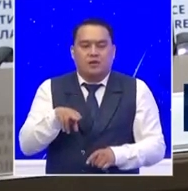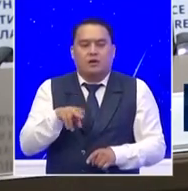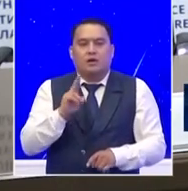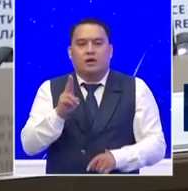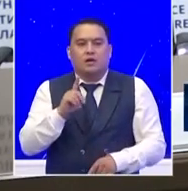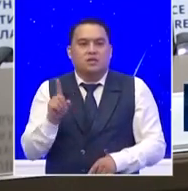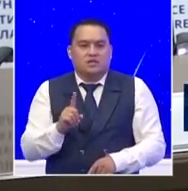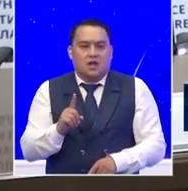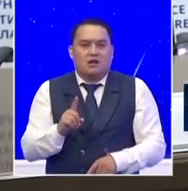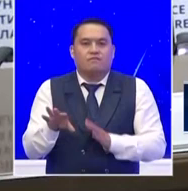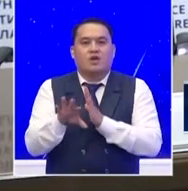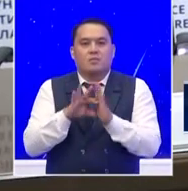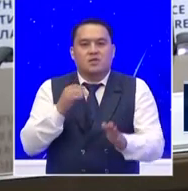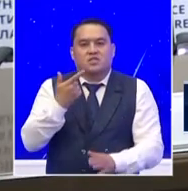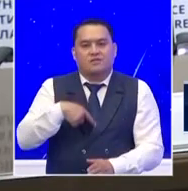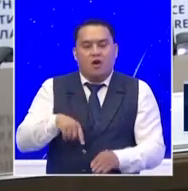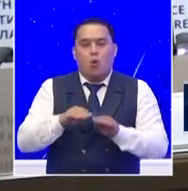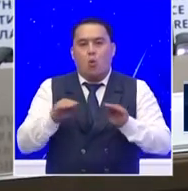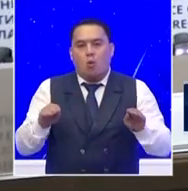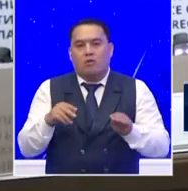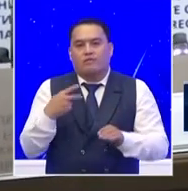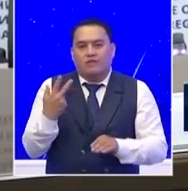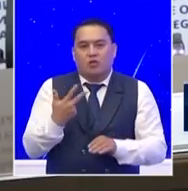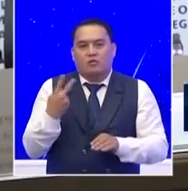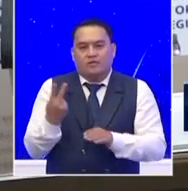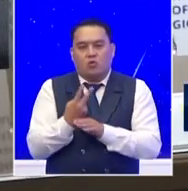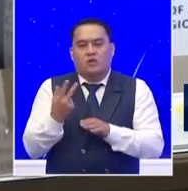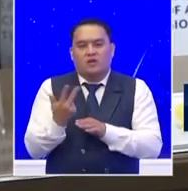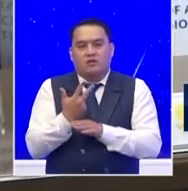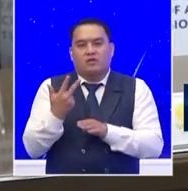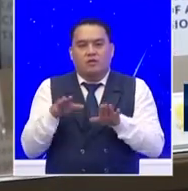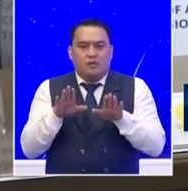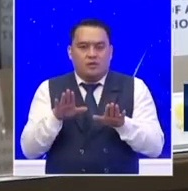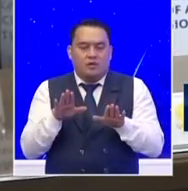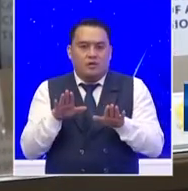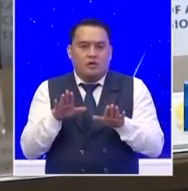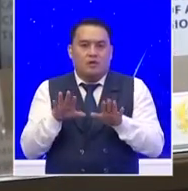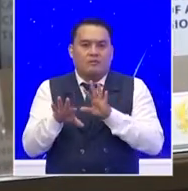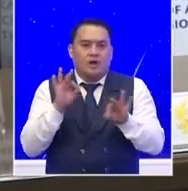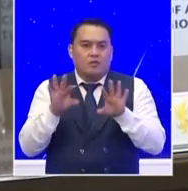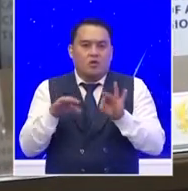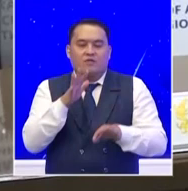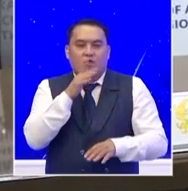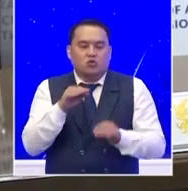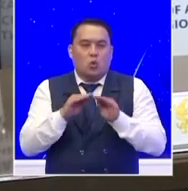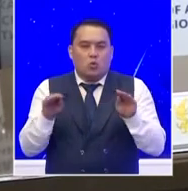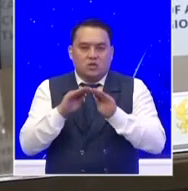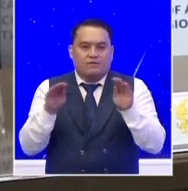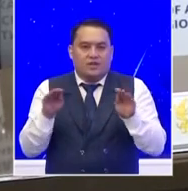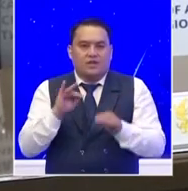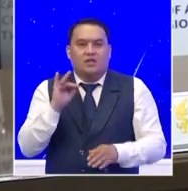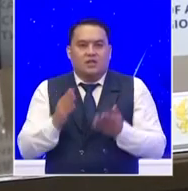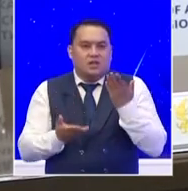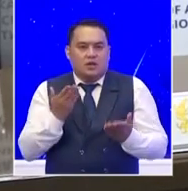mi.fpp.kz. Здесь вы выбираете себе уровень бронзовый, серебряный или золотой. Они определяются по возрастным категориям.